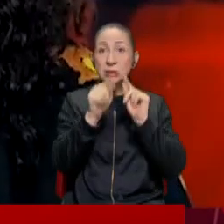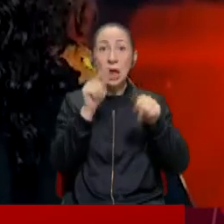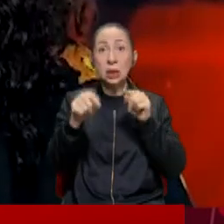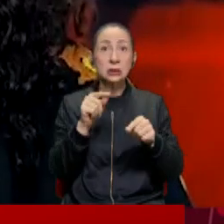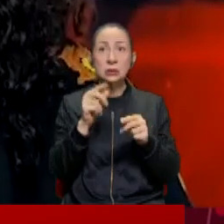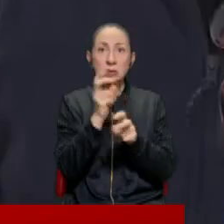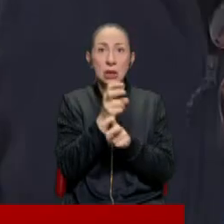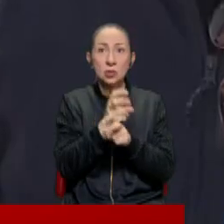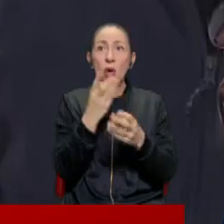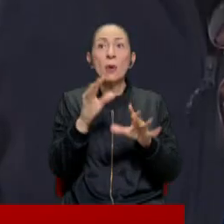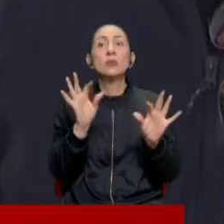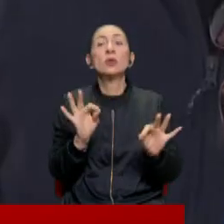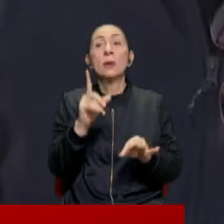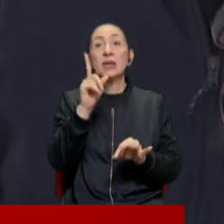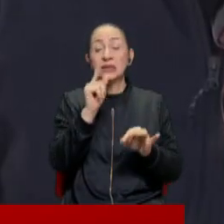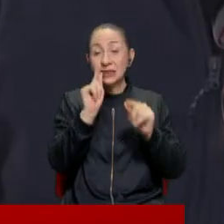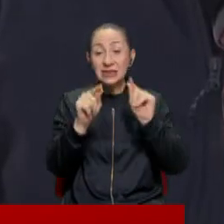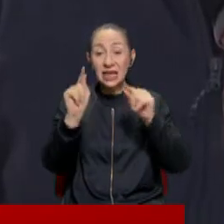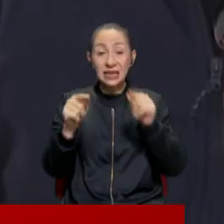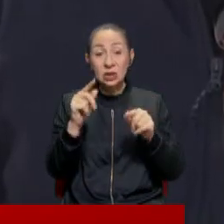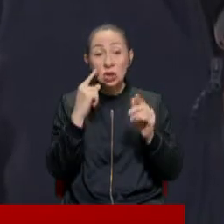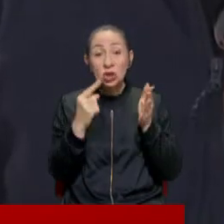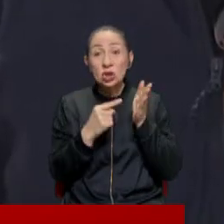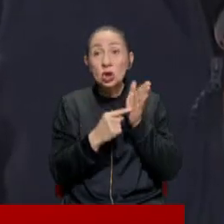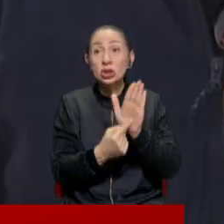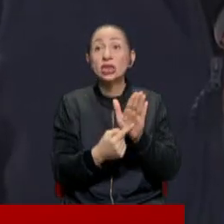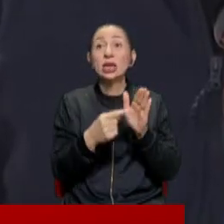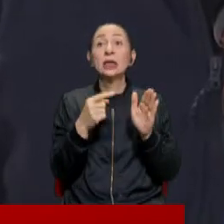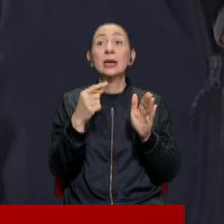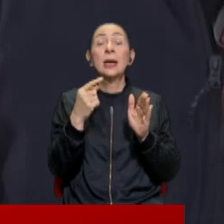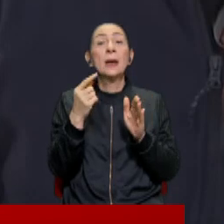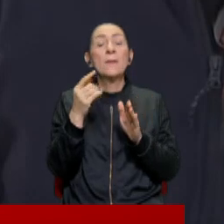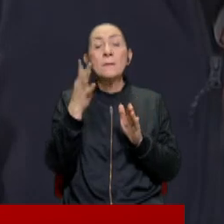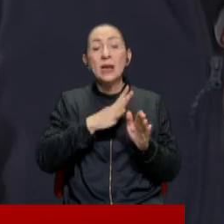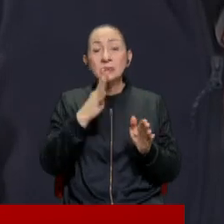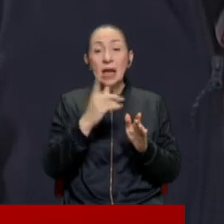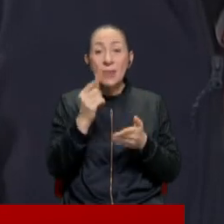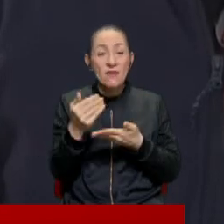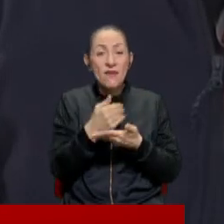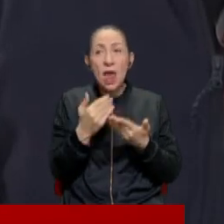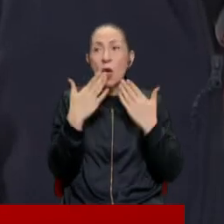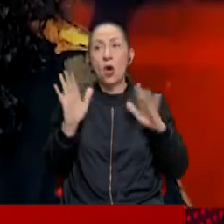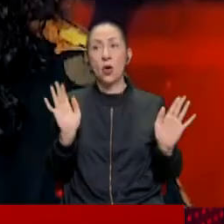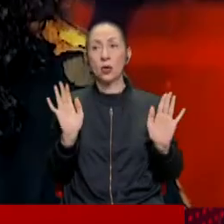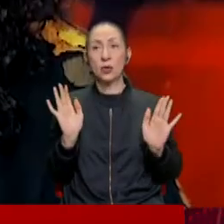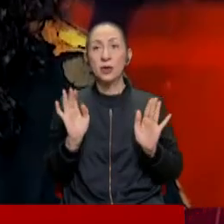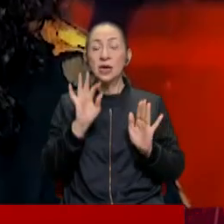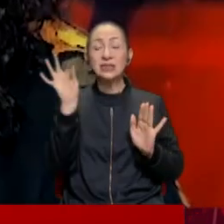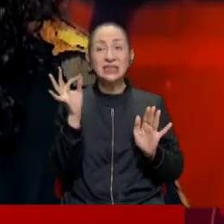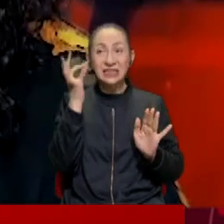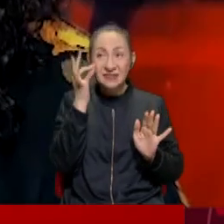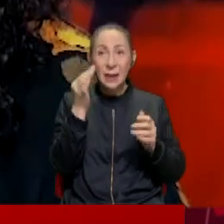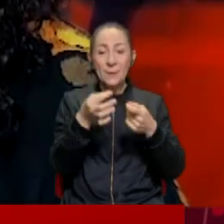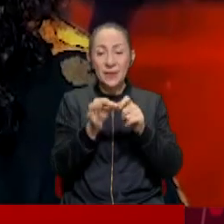riskinin Olmaması mümkün değil bir salgının işareti olabilecek bilimsel bir veri söz konusu değil